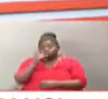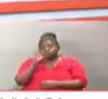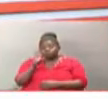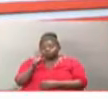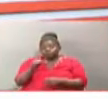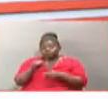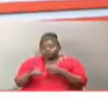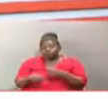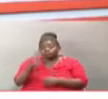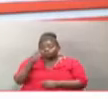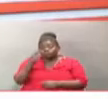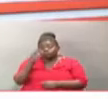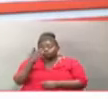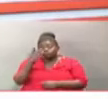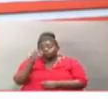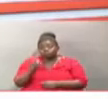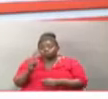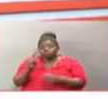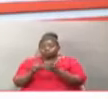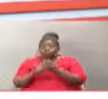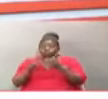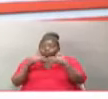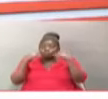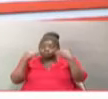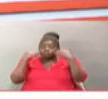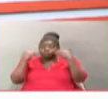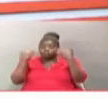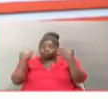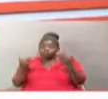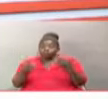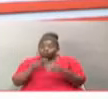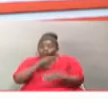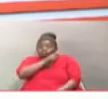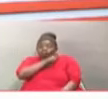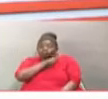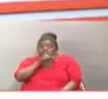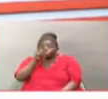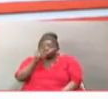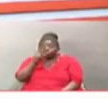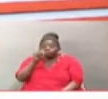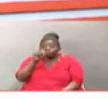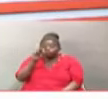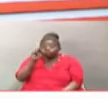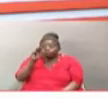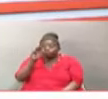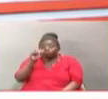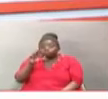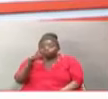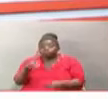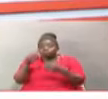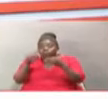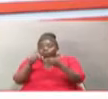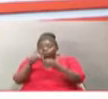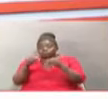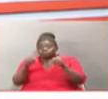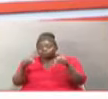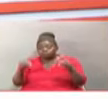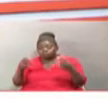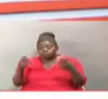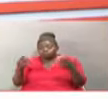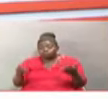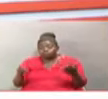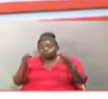mwechi 10 mwa 5. Bafu nyakasa kumatama Jeno Edward Katumba Wamala. Bwaba kubi eke tulia sekukuro. Ono